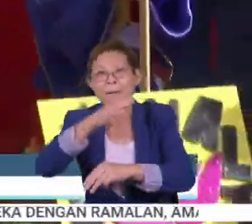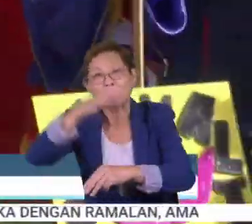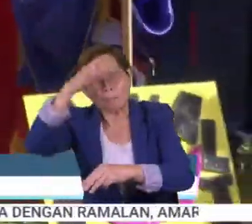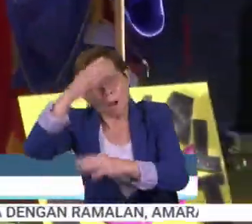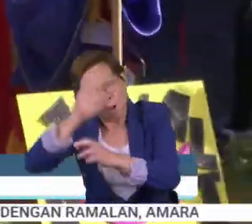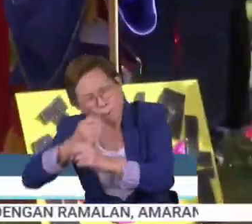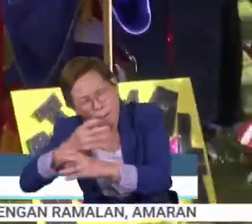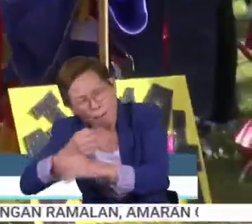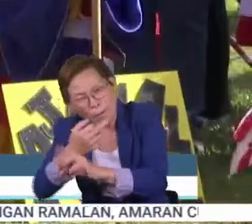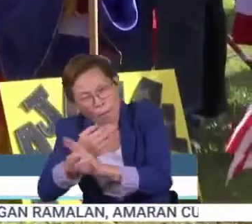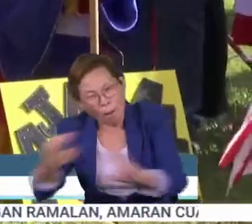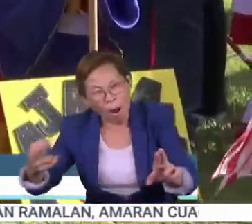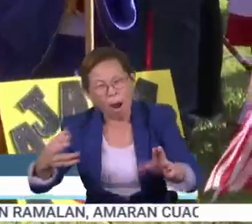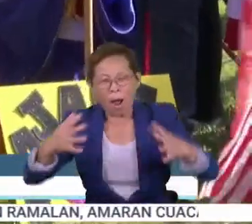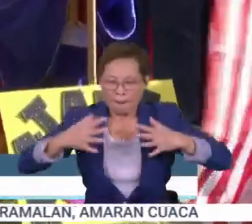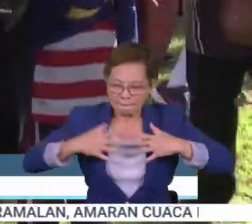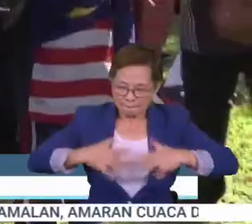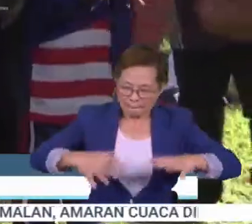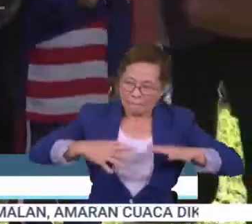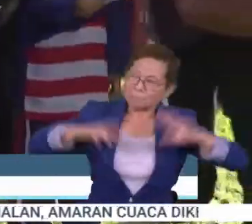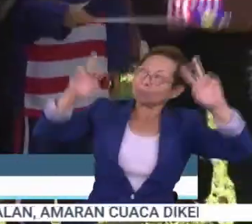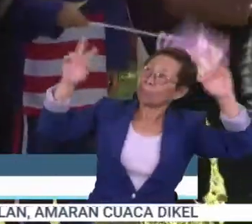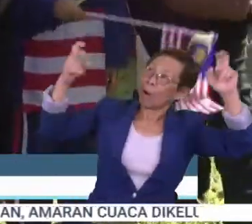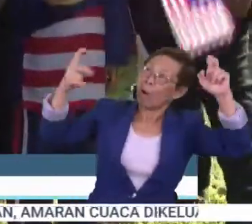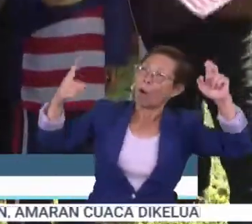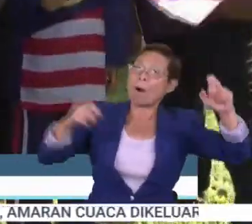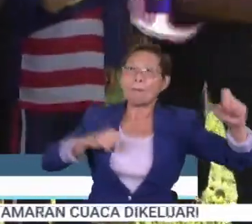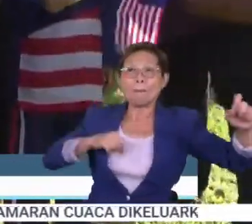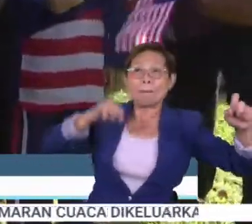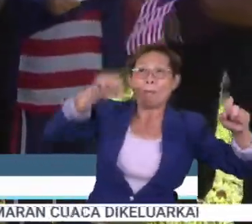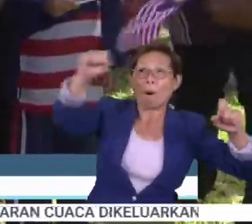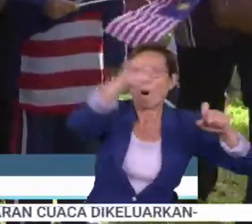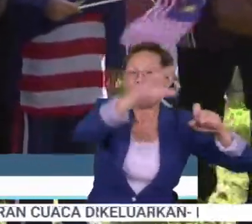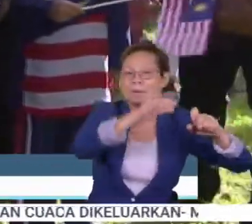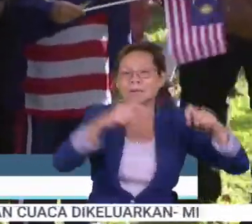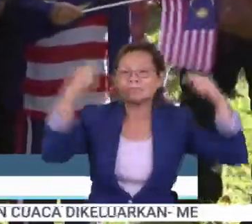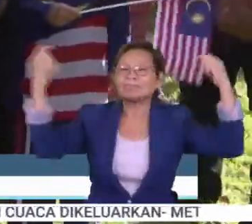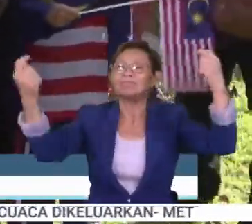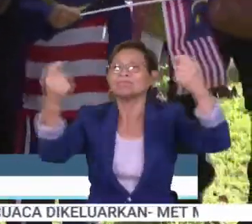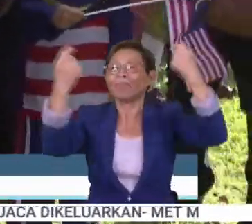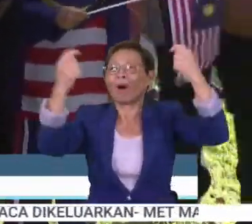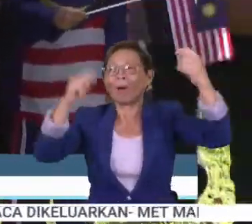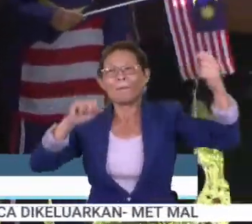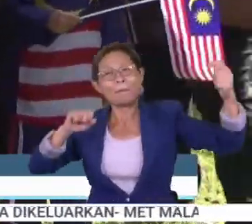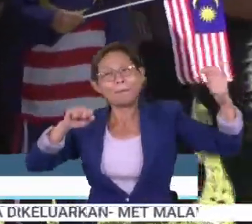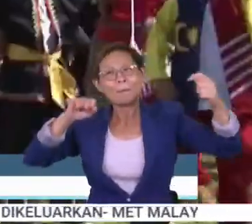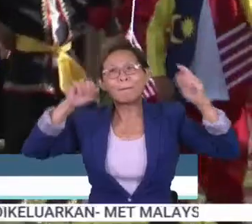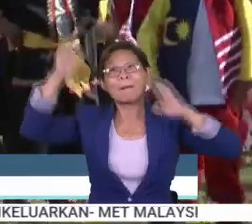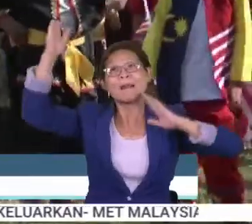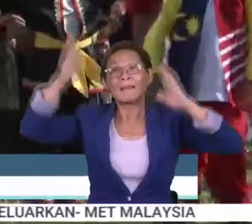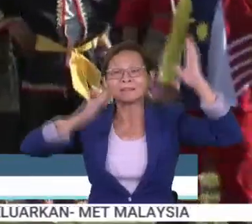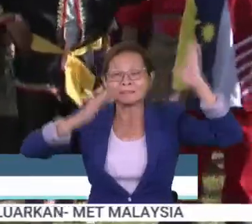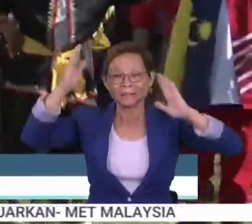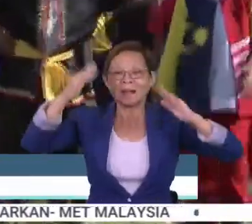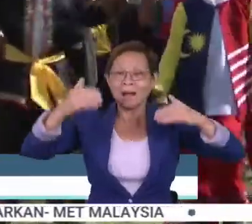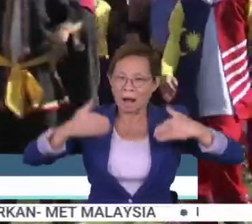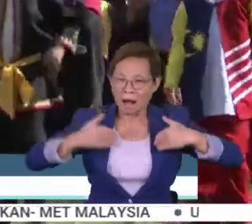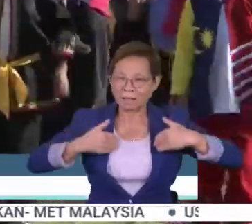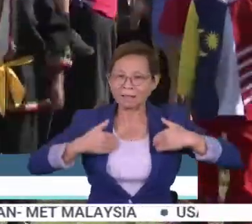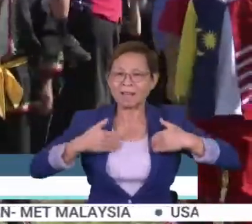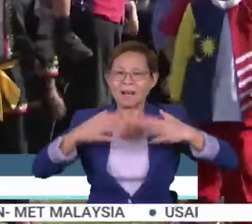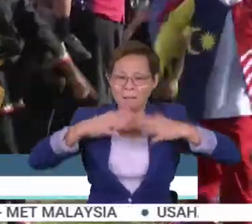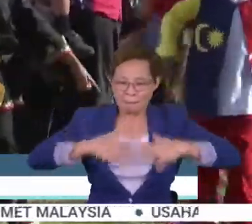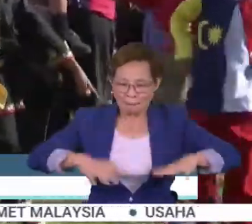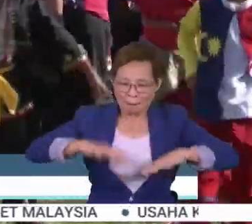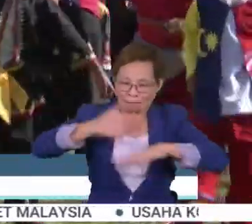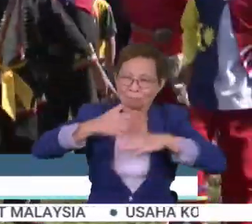bertungkul lumus menyiapkan busana bertemakan Hari Kebangsaan dan sambutan Hari Malaysia. Ada yang turut